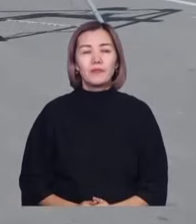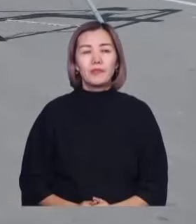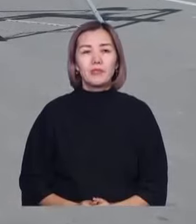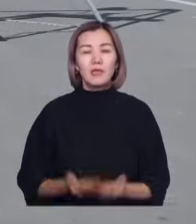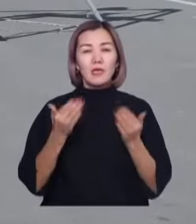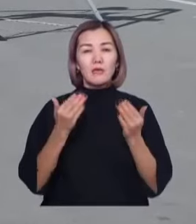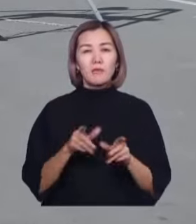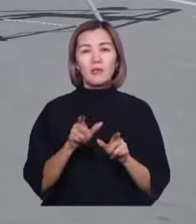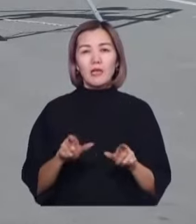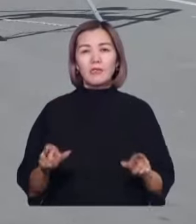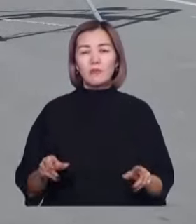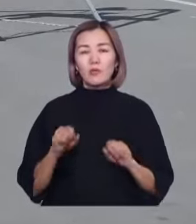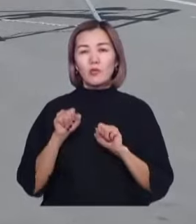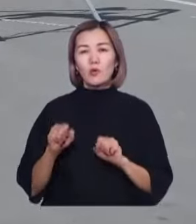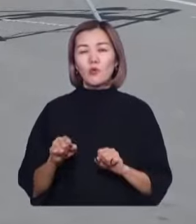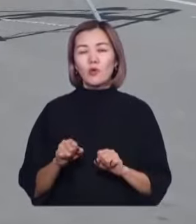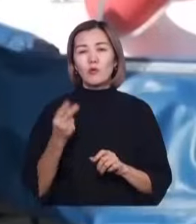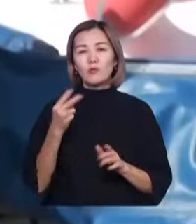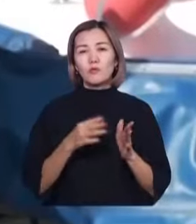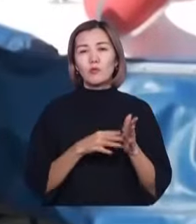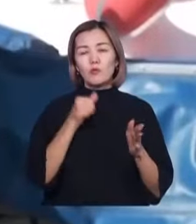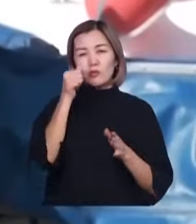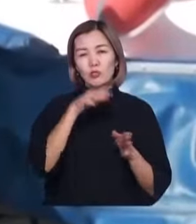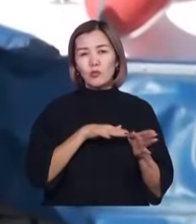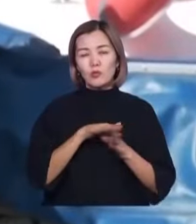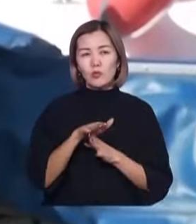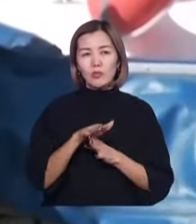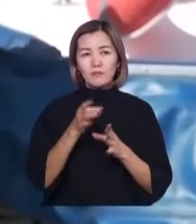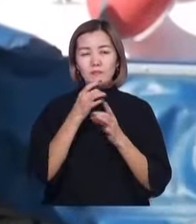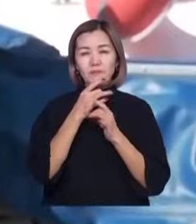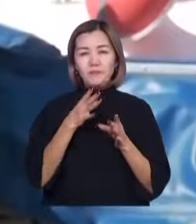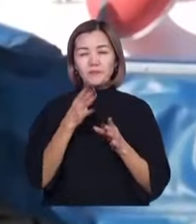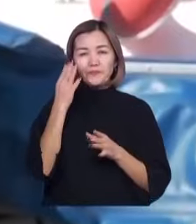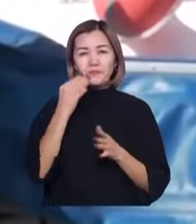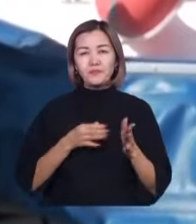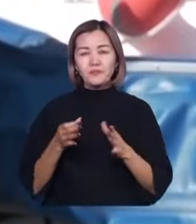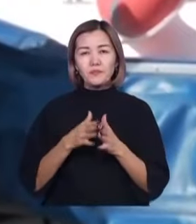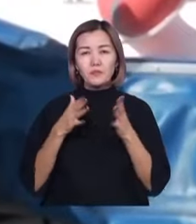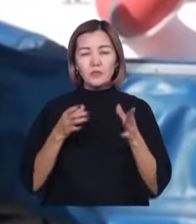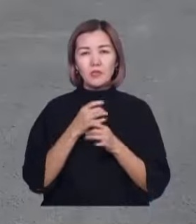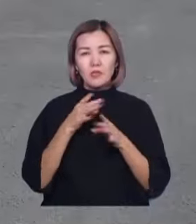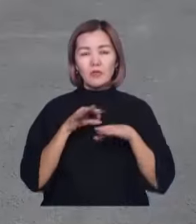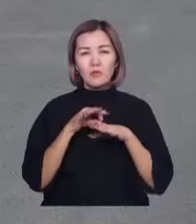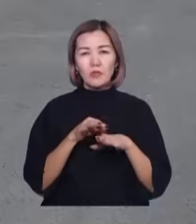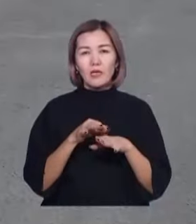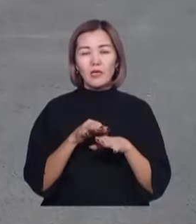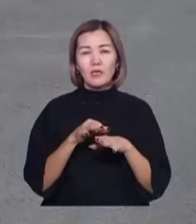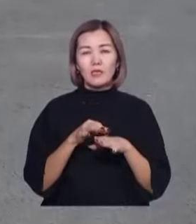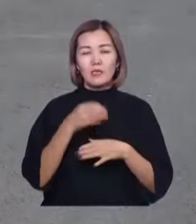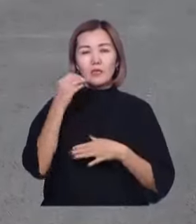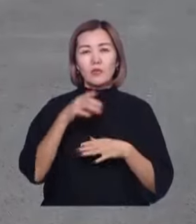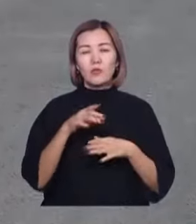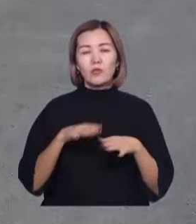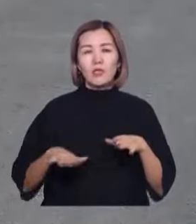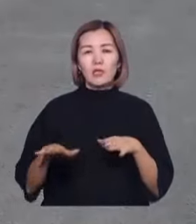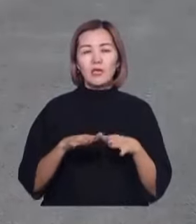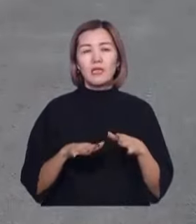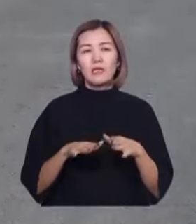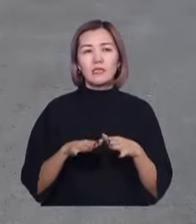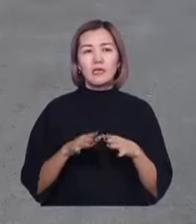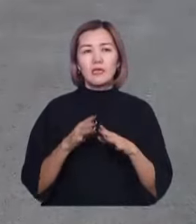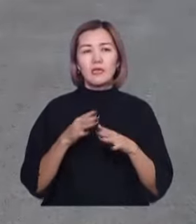Биыл азаматтық қорғау органдарына 29 жыл толды. Мерекені Алматы облысында да кең көлемде атап өтті. Алдымен орталық алаңда жеке құрам сапқа